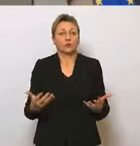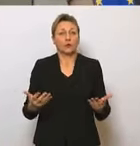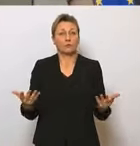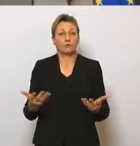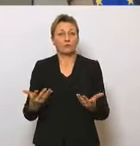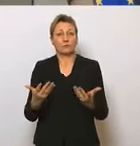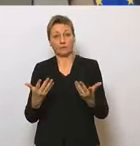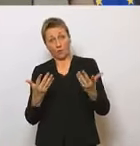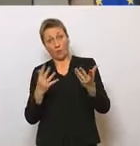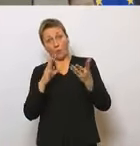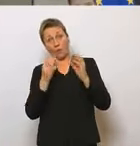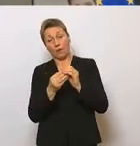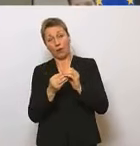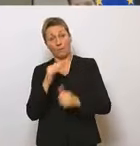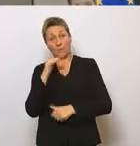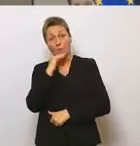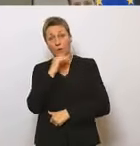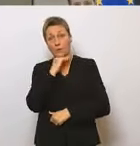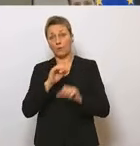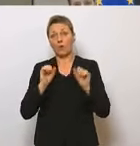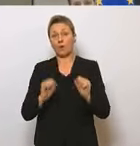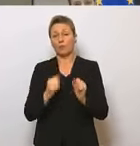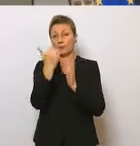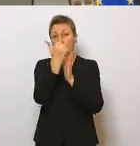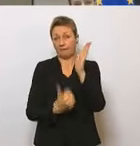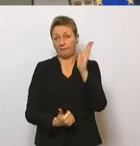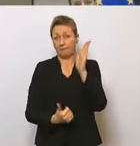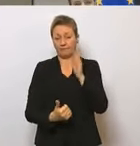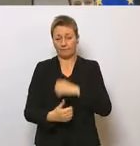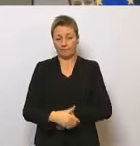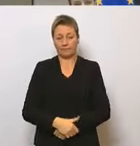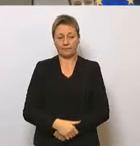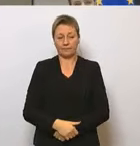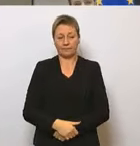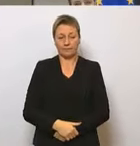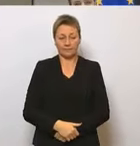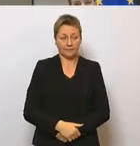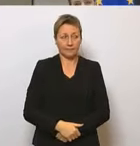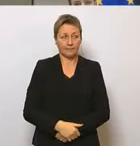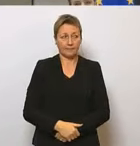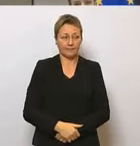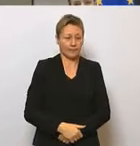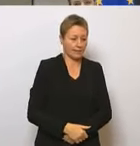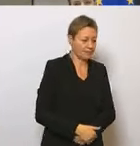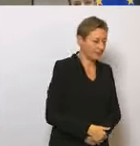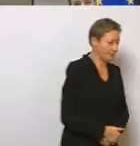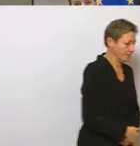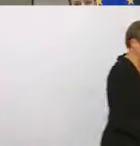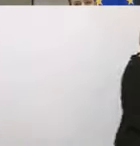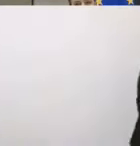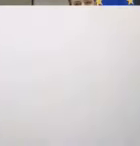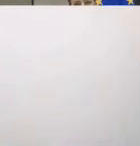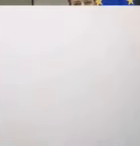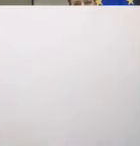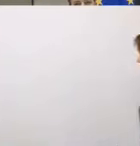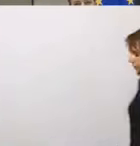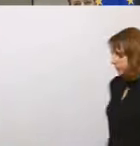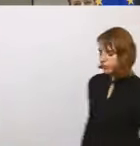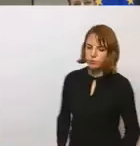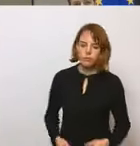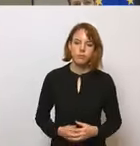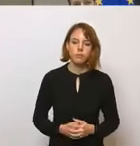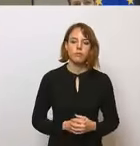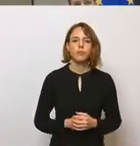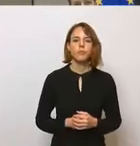les problèmes le plus rapidement possible. Et si on s'acharne à régler ça dans le monde entier, un peu partout,